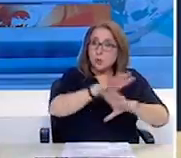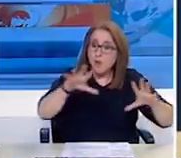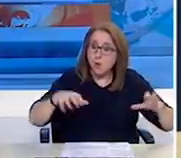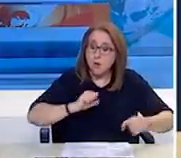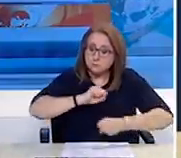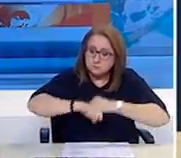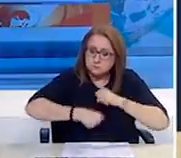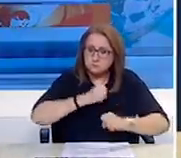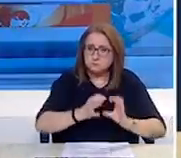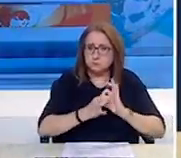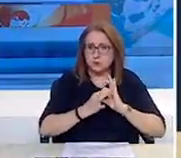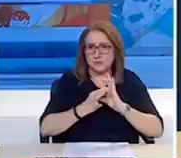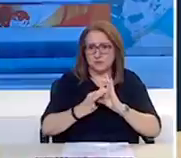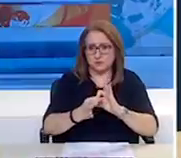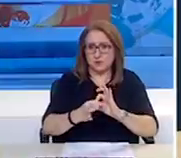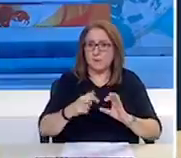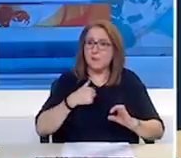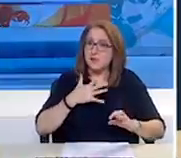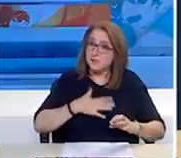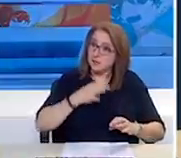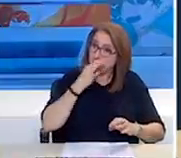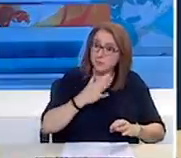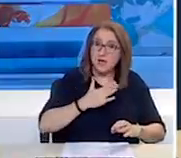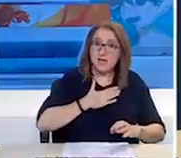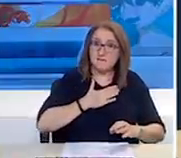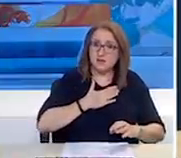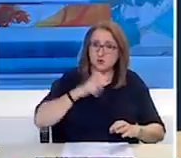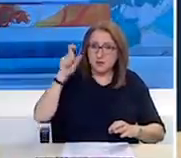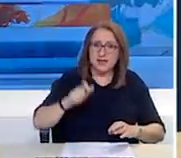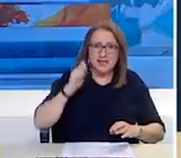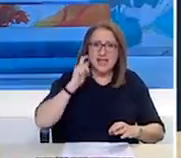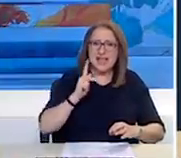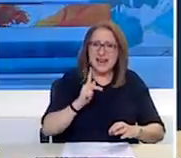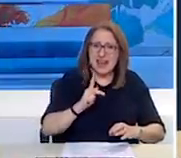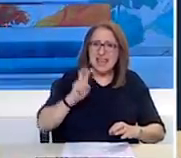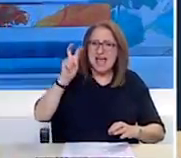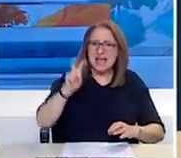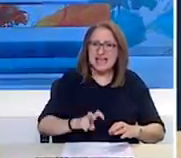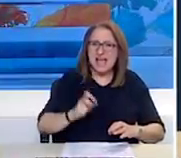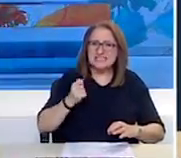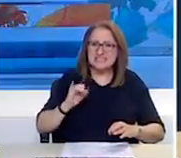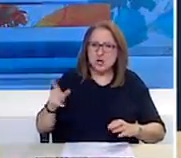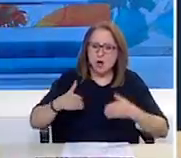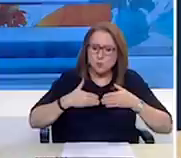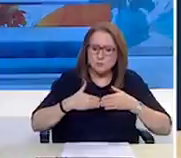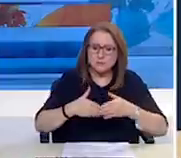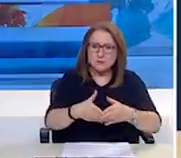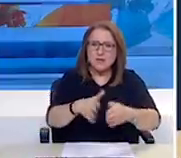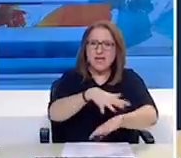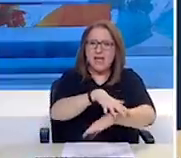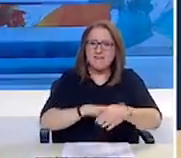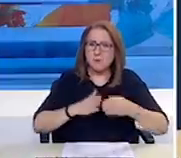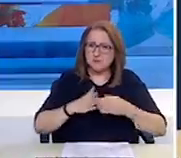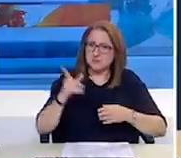περίοδο. Θα θέλαμε στο σημείο αυτό επίσης να ευχαριστήσουμε την κυρία Κλέλια Χατζιωάννου για την πολύτιμη δωρεά της που μας επέτρεψε να